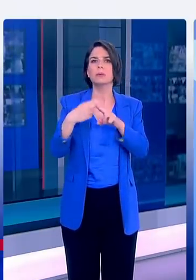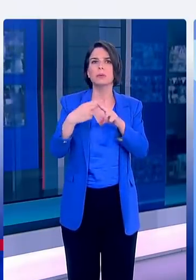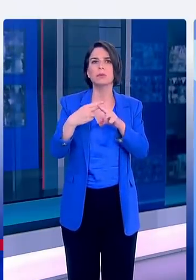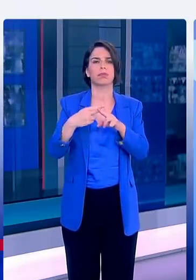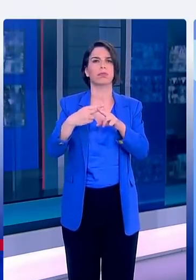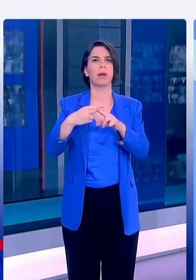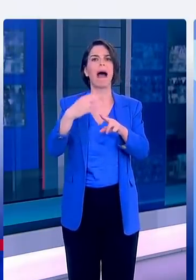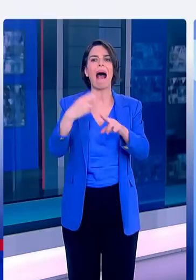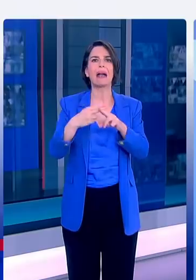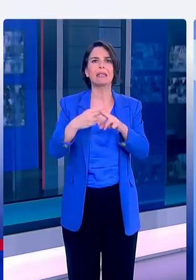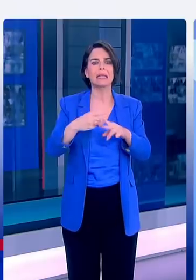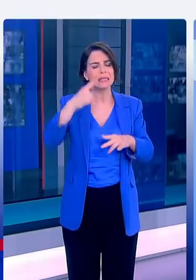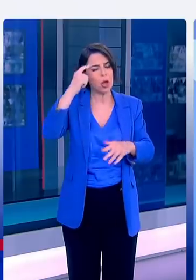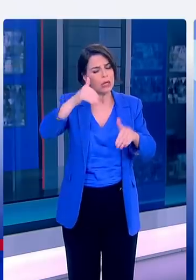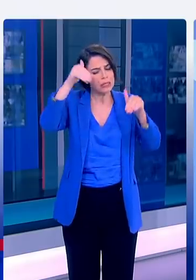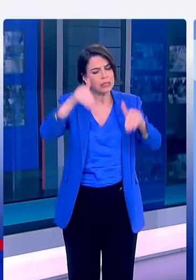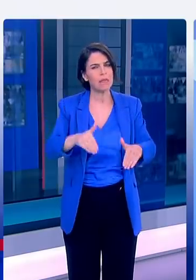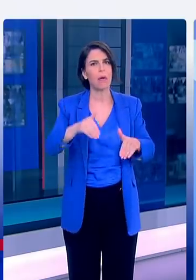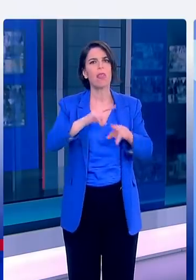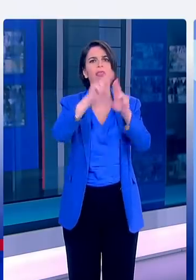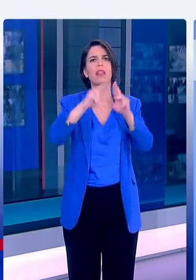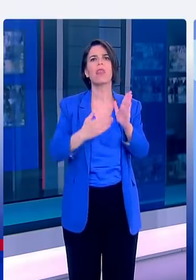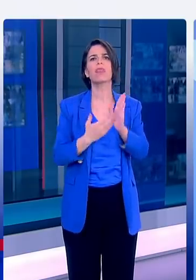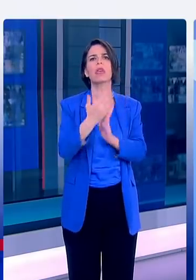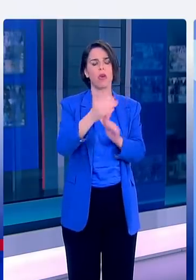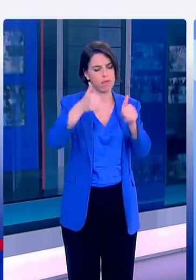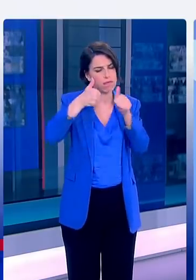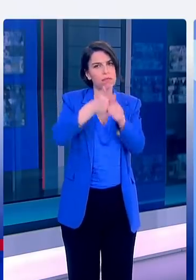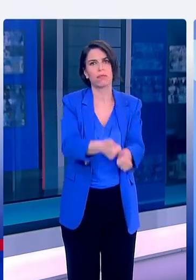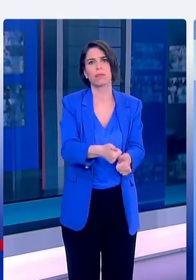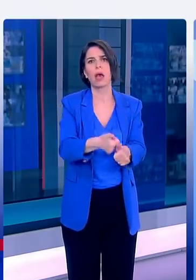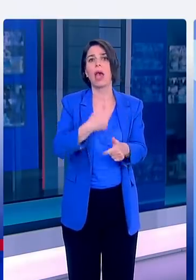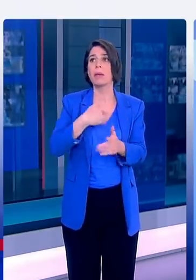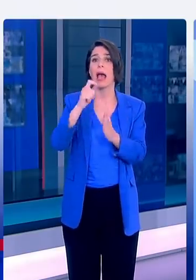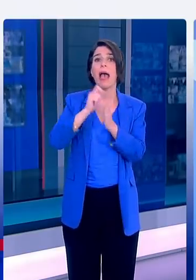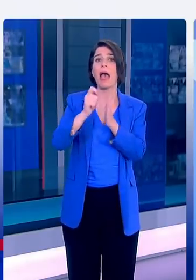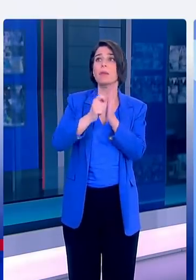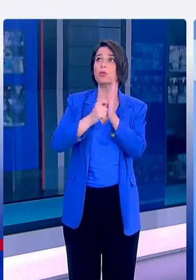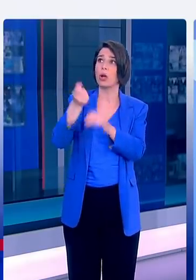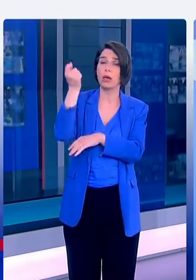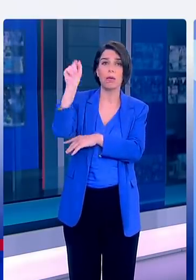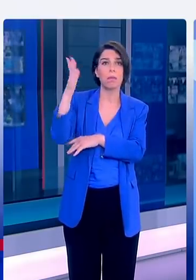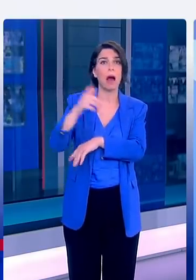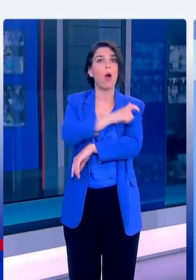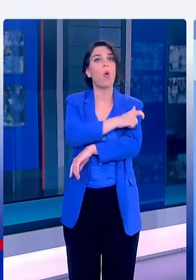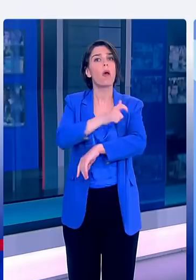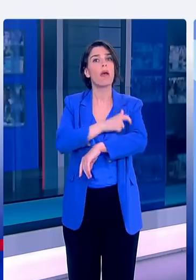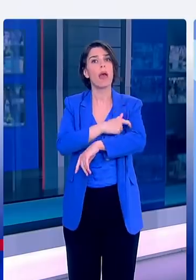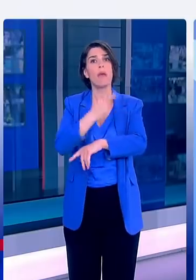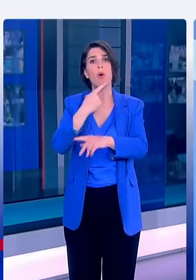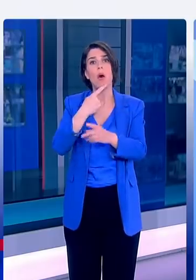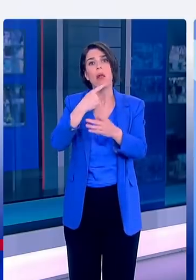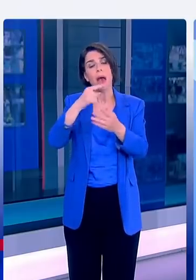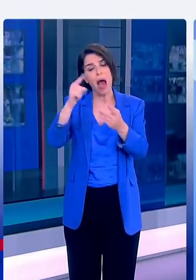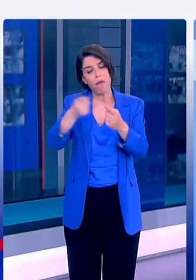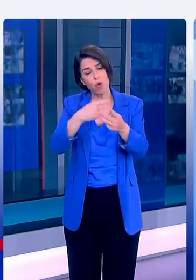στον απαρέκλητο σεβασμό μας στο διεθνές δίκαιο. Αυτό κάναμε εξάλλου και με την επιστολή την οποία στείλαμε στον Οργανισμό Ηνωμένων Εθνών, όπου αποδομούμε